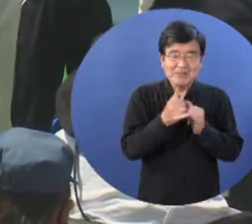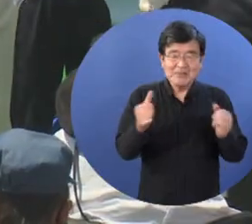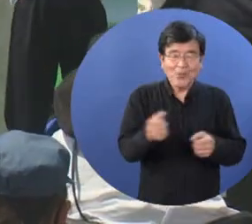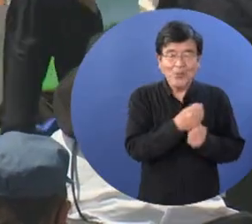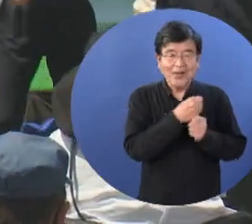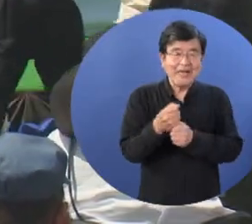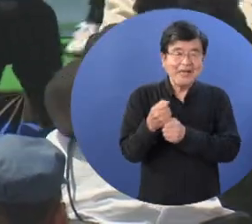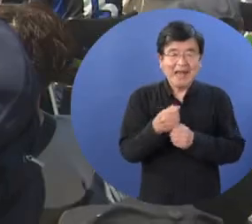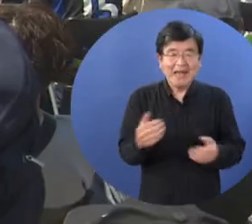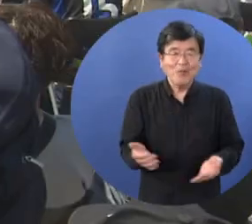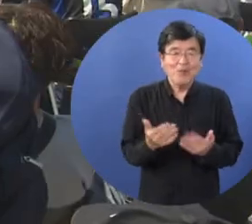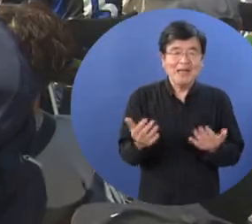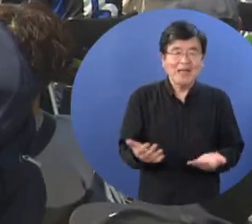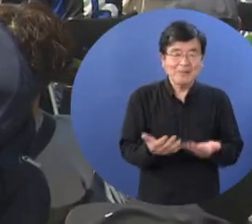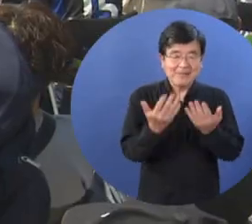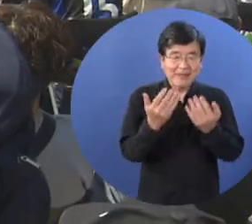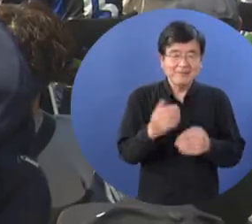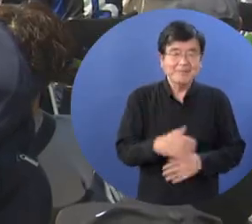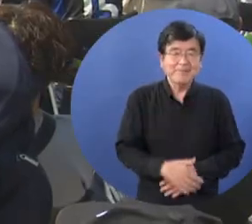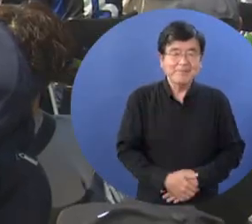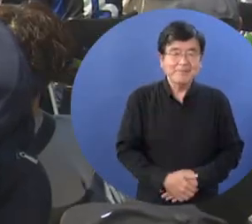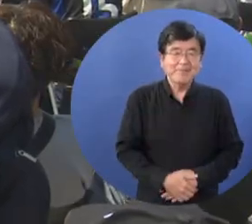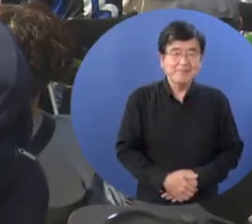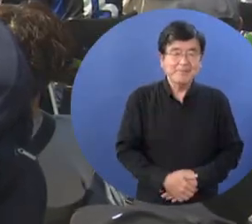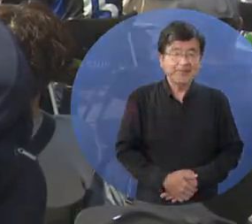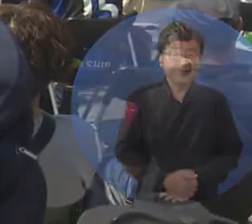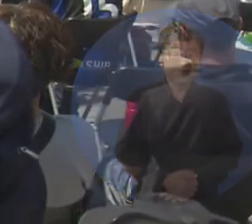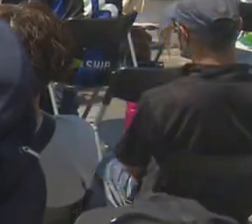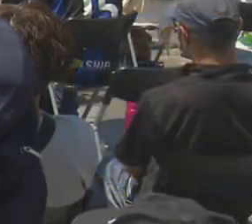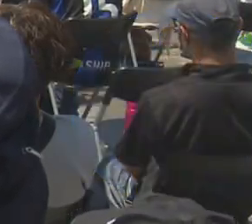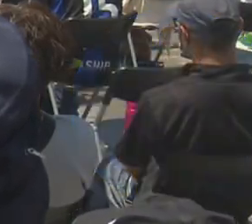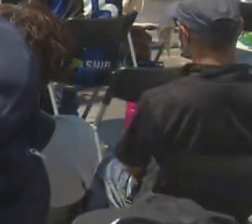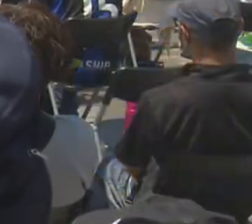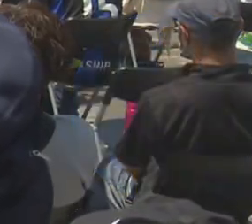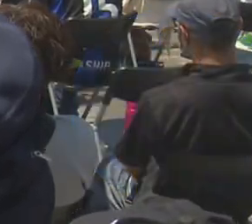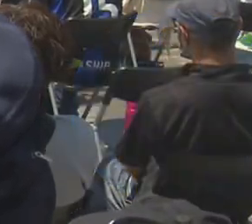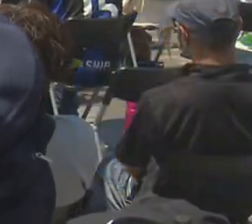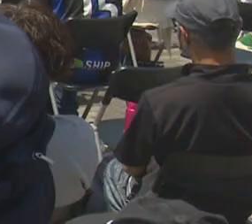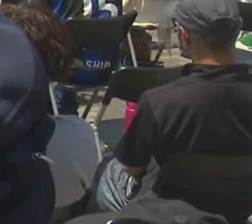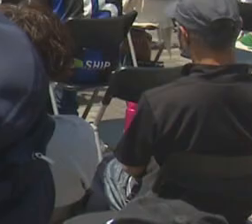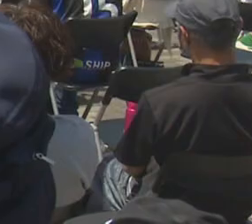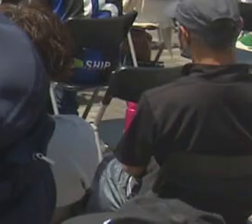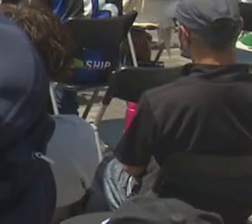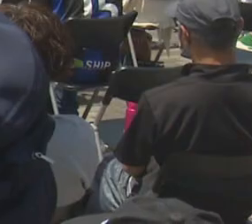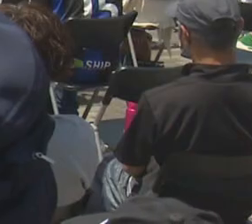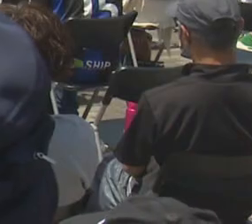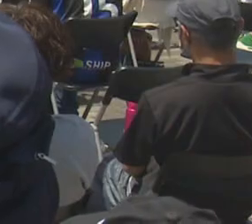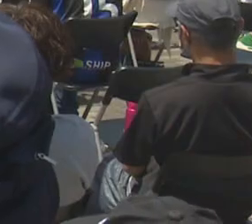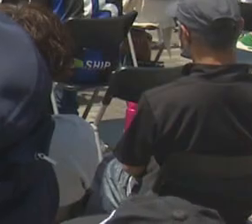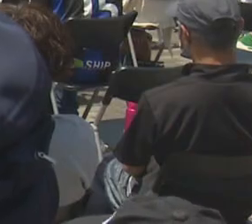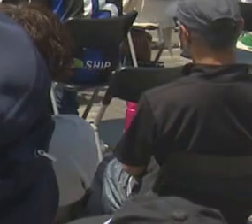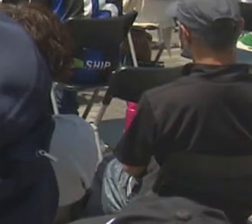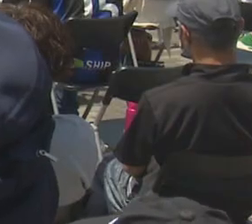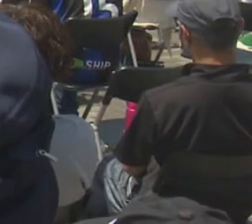バ大阪吹田市民応援デーを盛り上げていました。 こんなバージョンあったんや。 言うといてよ。